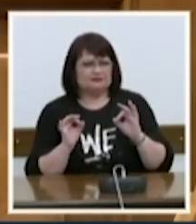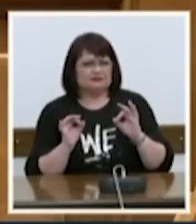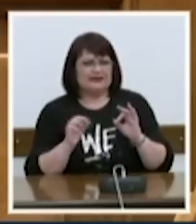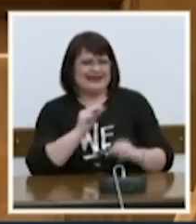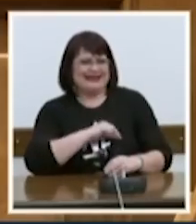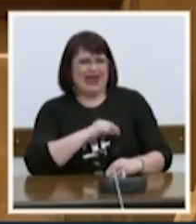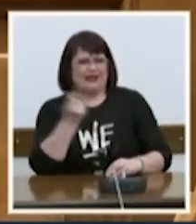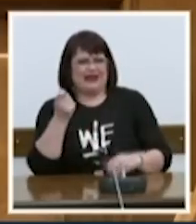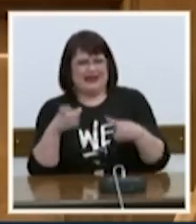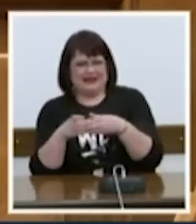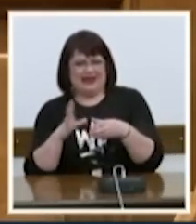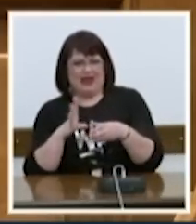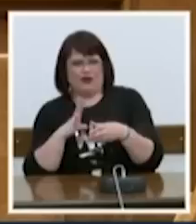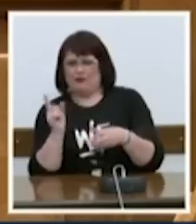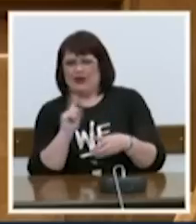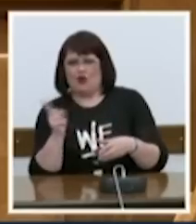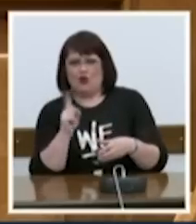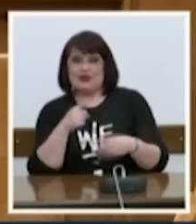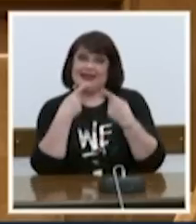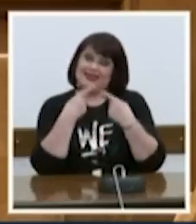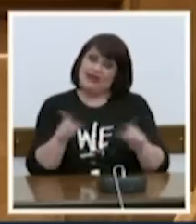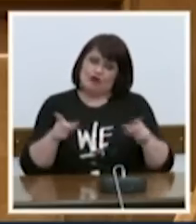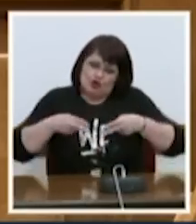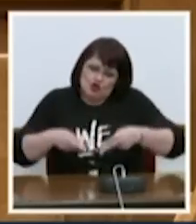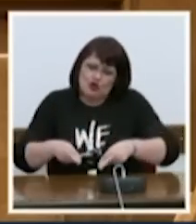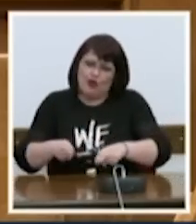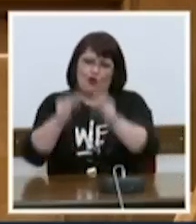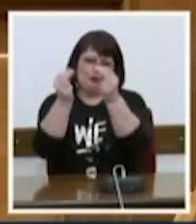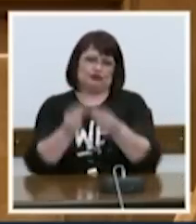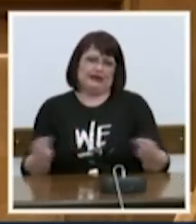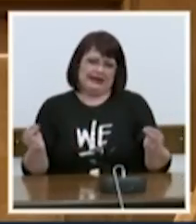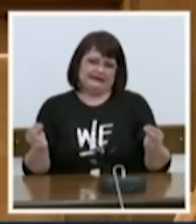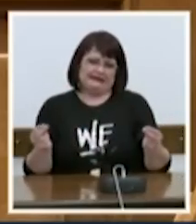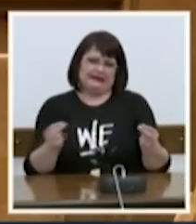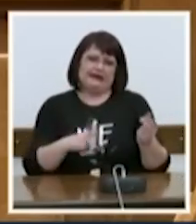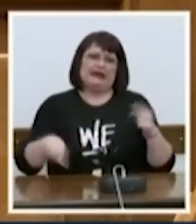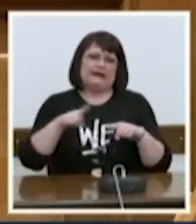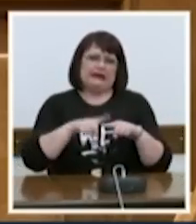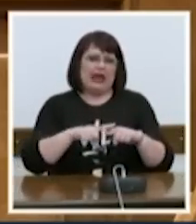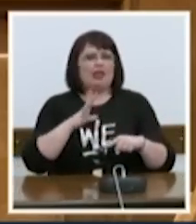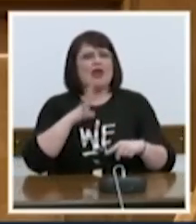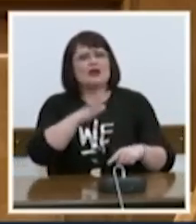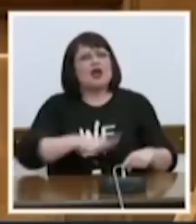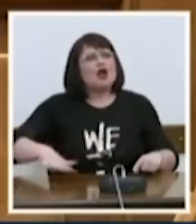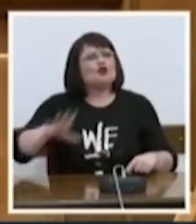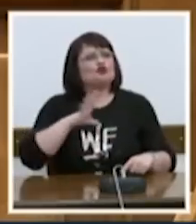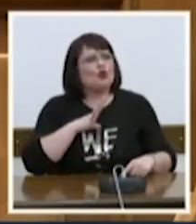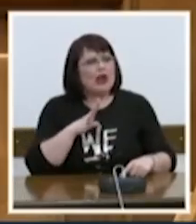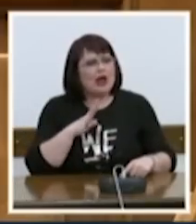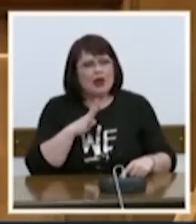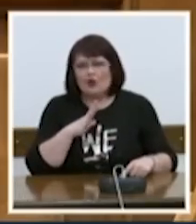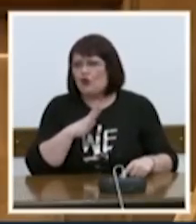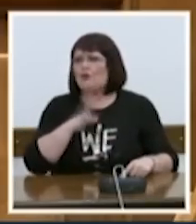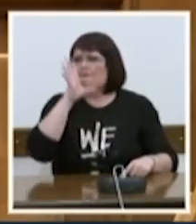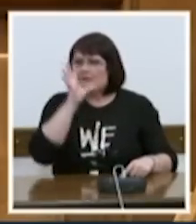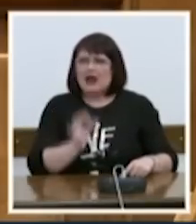λίγων, αλλά σε ένα ριζικά διαφορετικό δρόμο για τη χώρα μας, για το λαό μας, που υπηρετεί τις